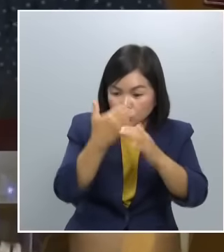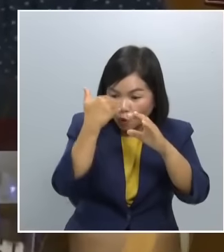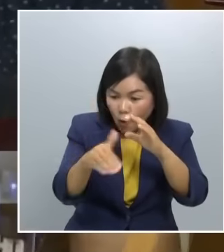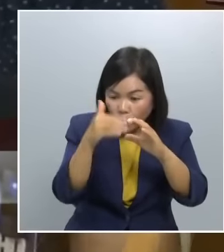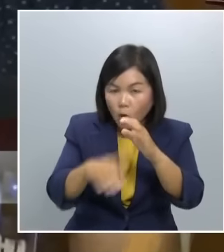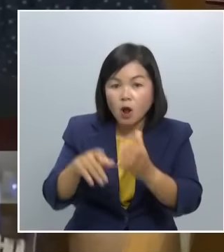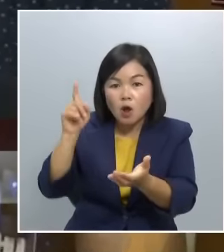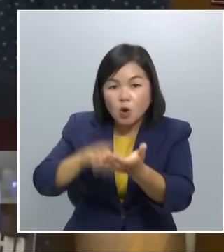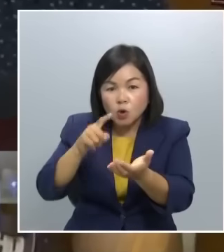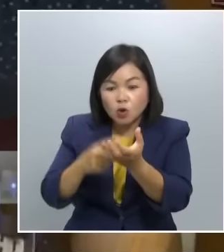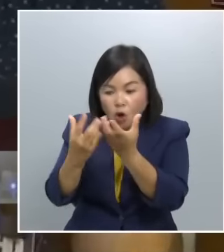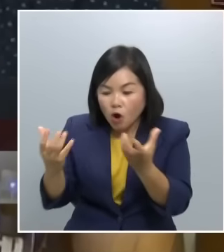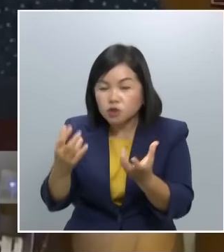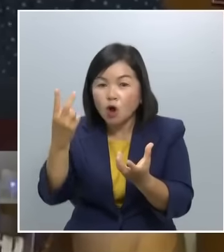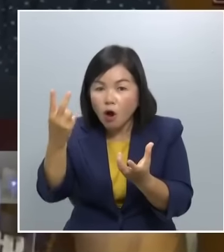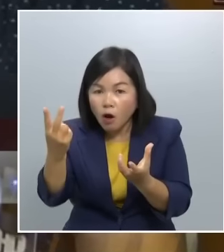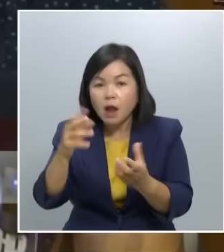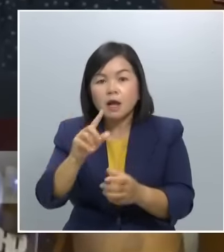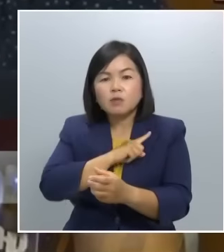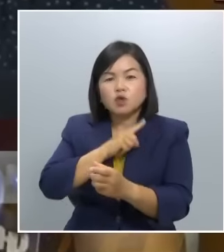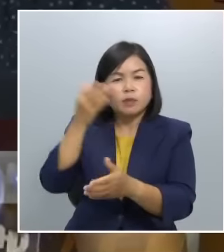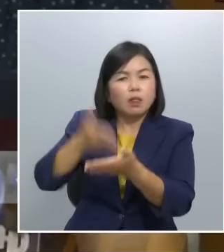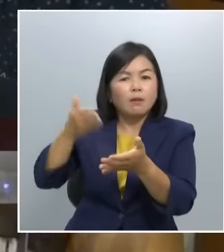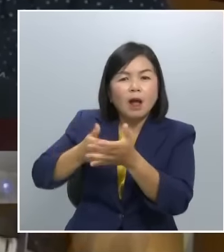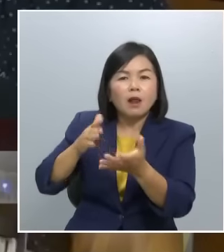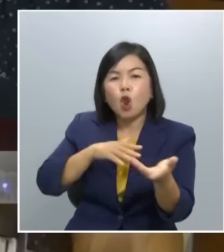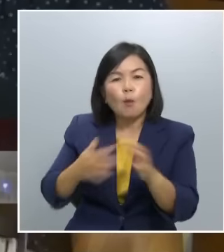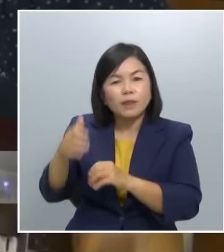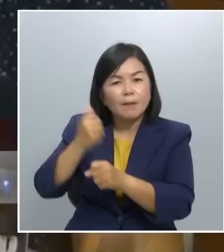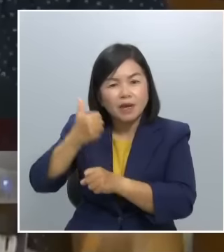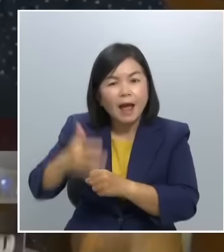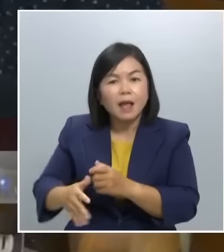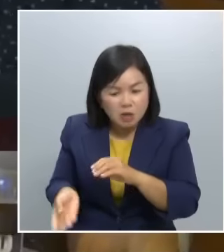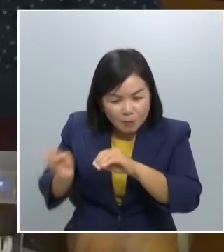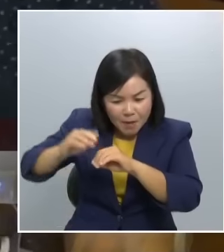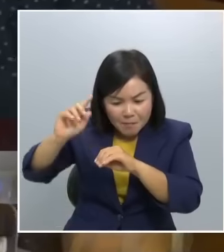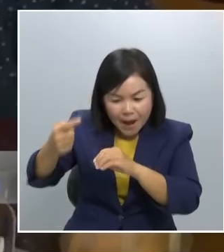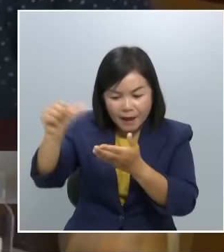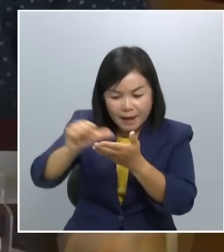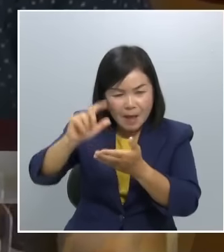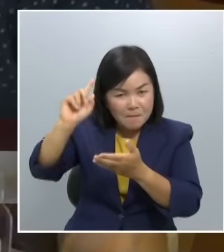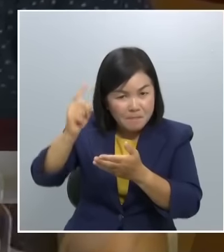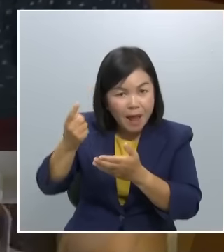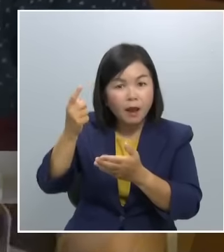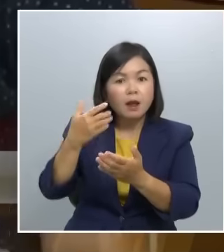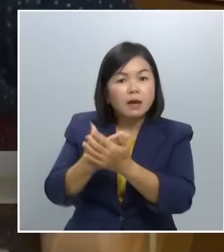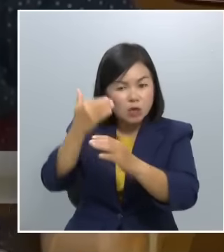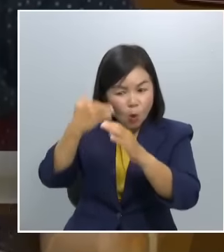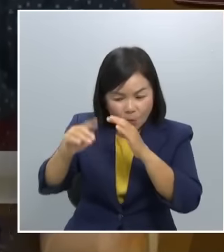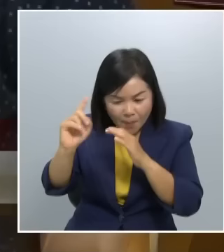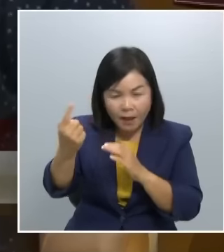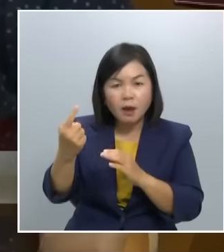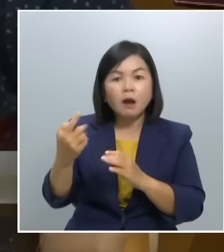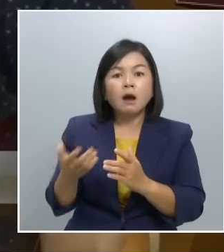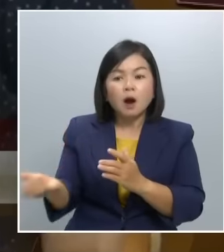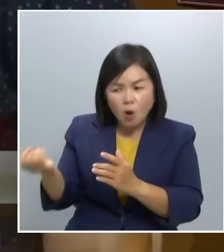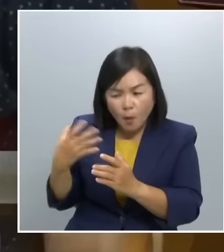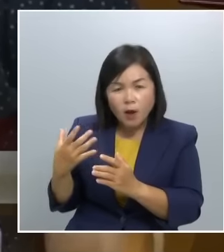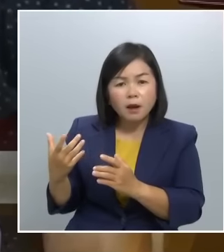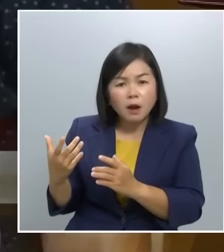ให้กดสินค้า2ชิ้นว่าภารกิจไม่สำเร็จมันเฟลต้องทำแก้งานโดยการโอนเงินเข้าไปใหม่เขาก็บอกอีกว่